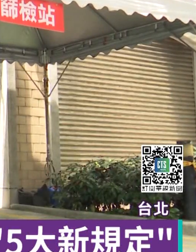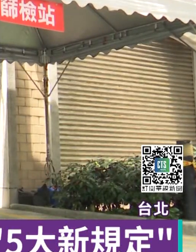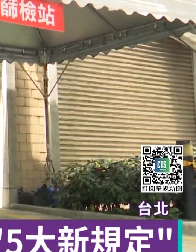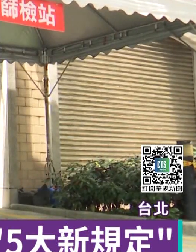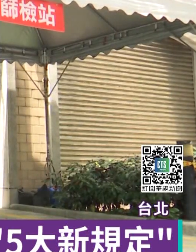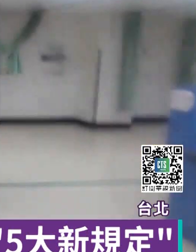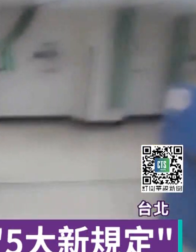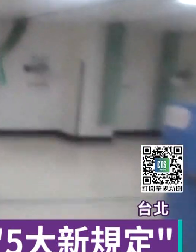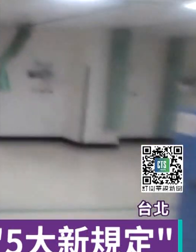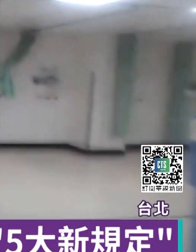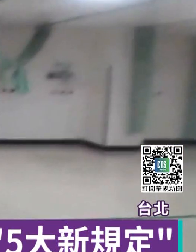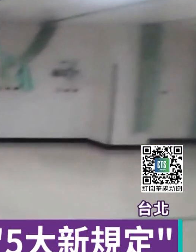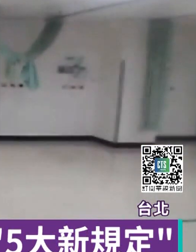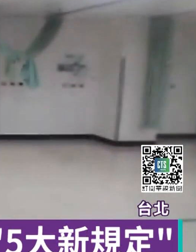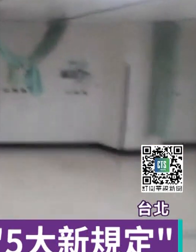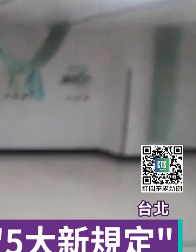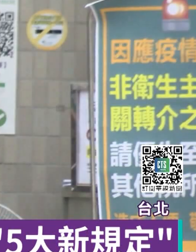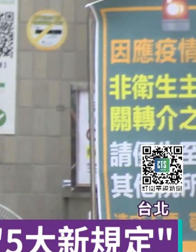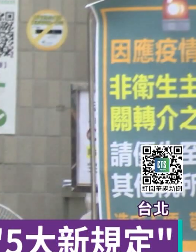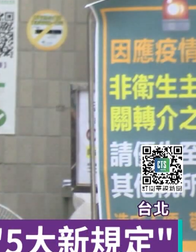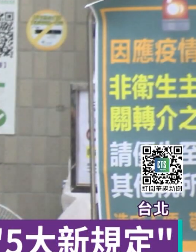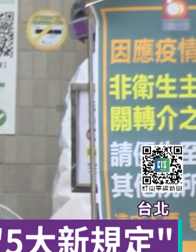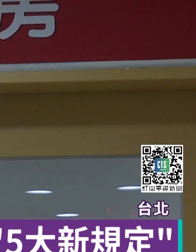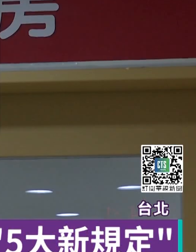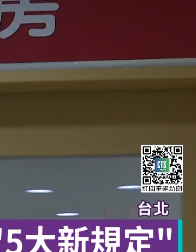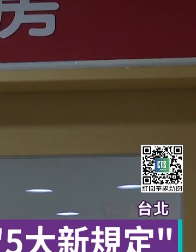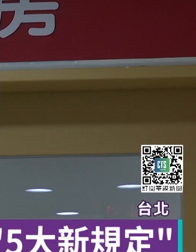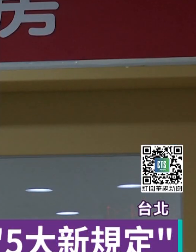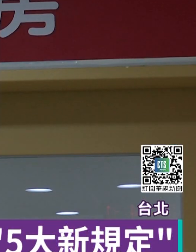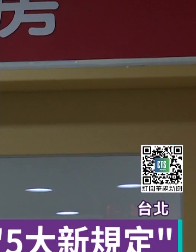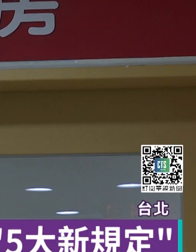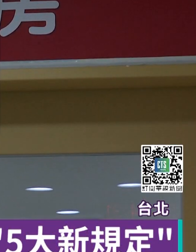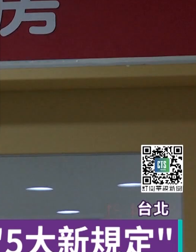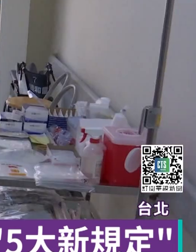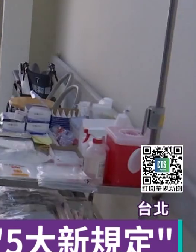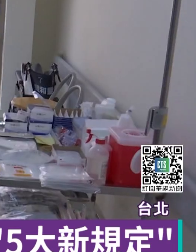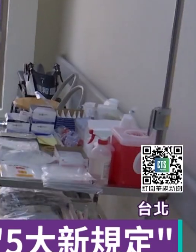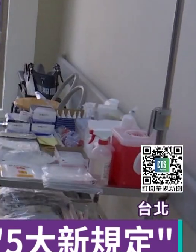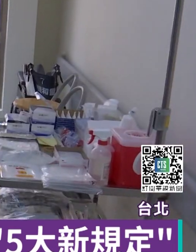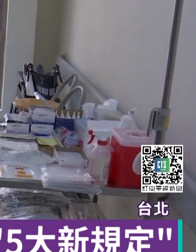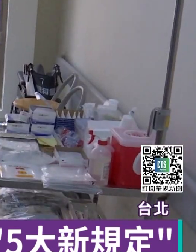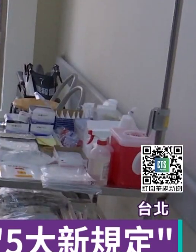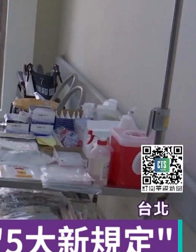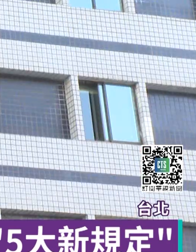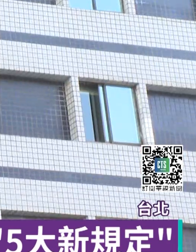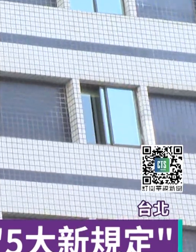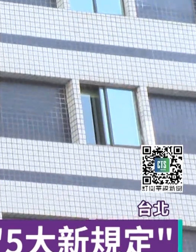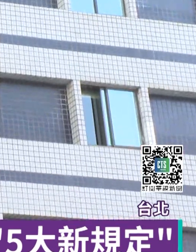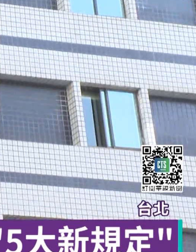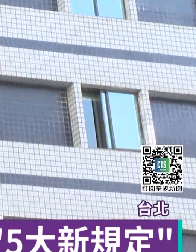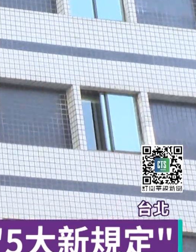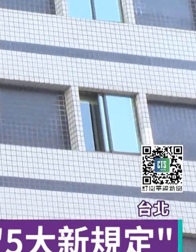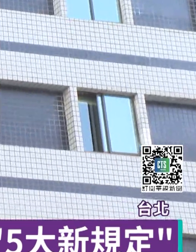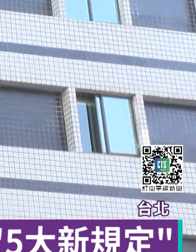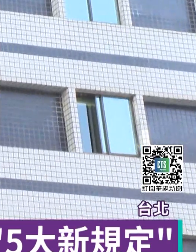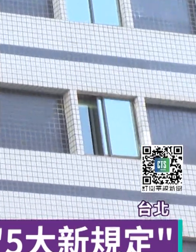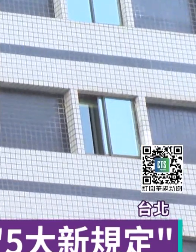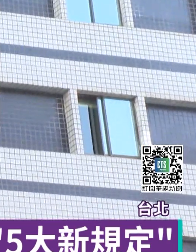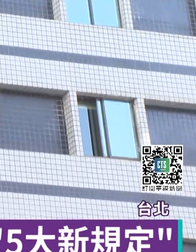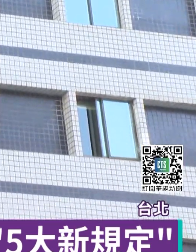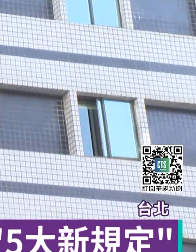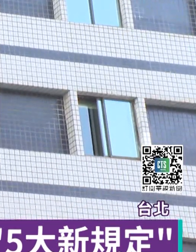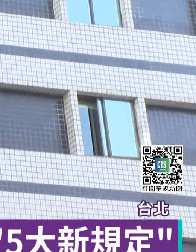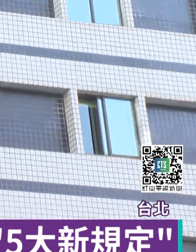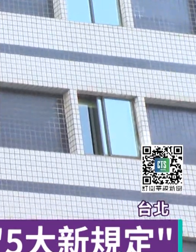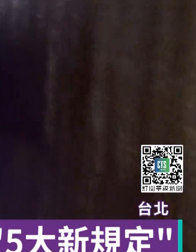台专责加负压隔离病房控床率有65.9%，中央疾检所控床率45.1%，北部